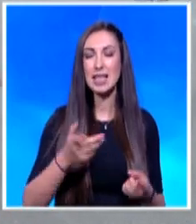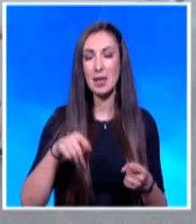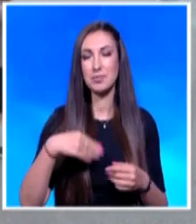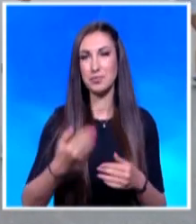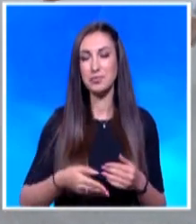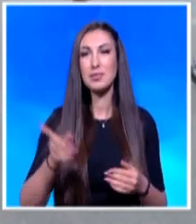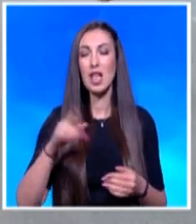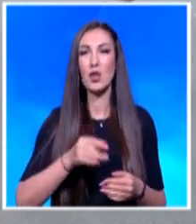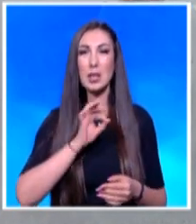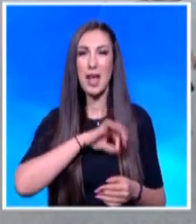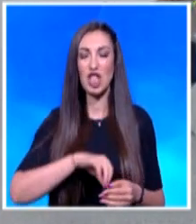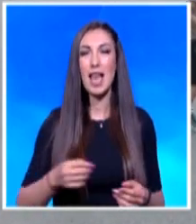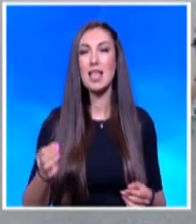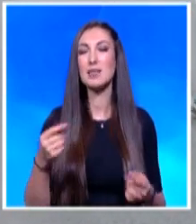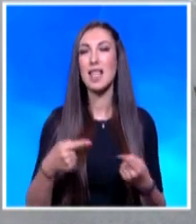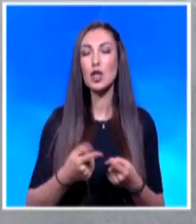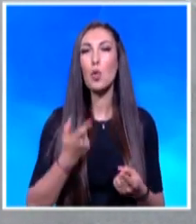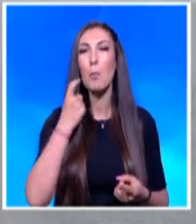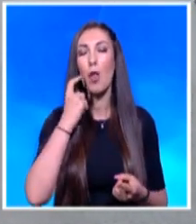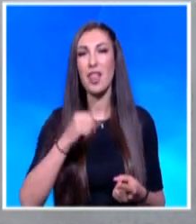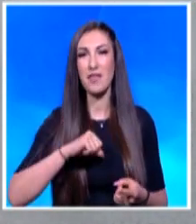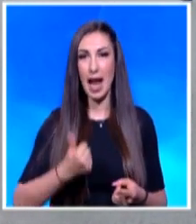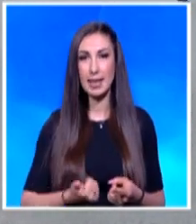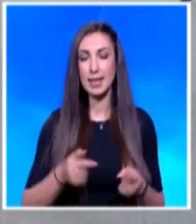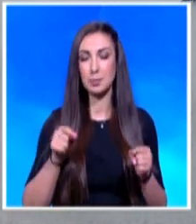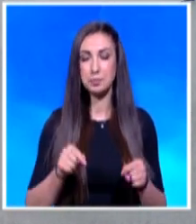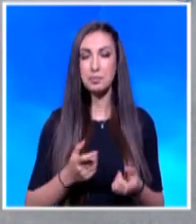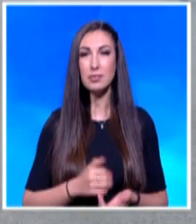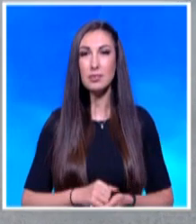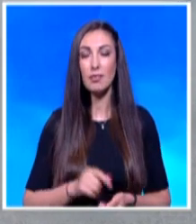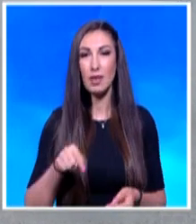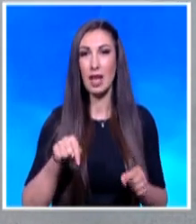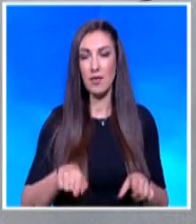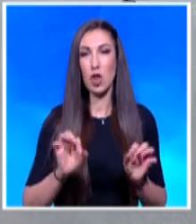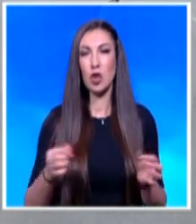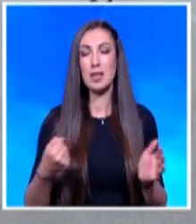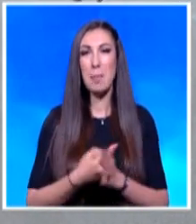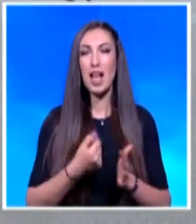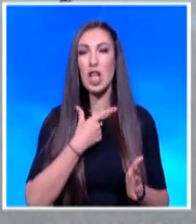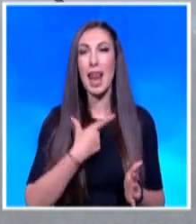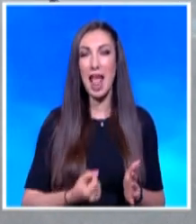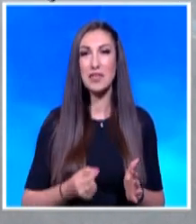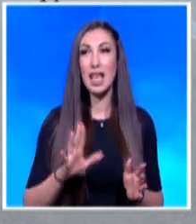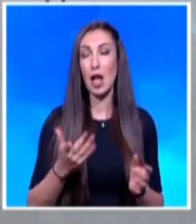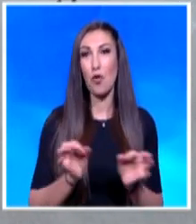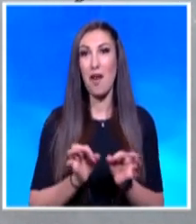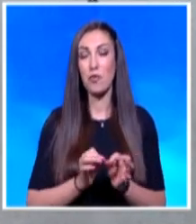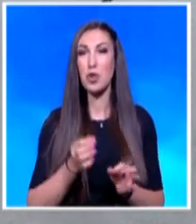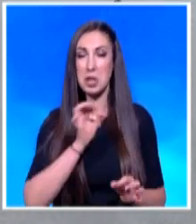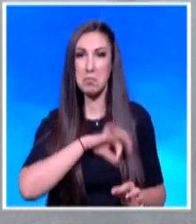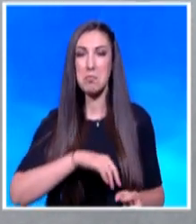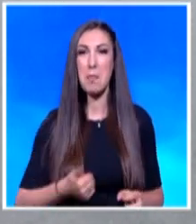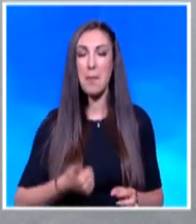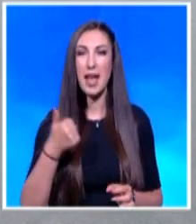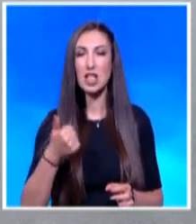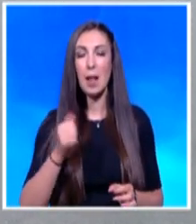след което спечели срещу Ботев Враца. В този матч Левски е определен като фаворит. Левски, между